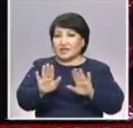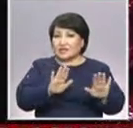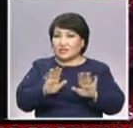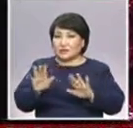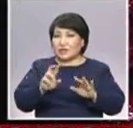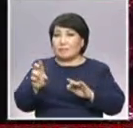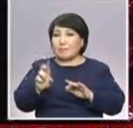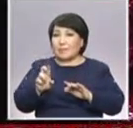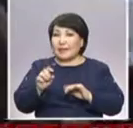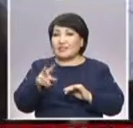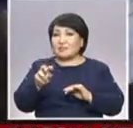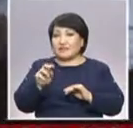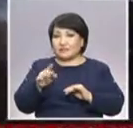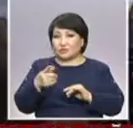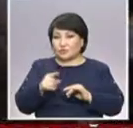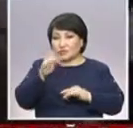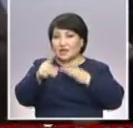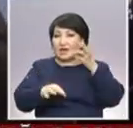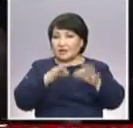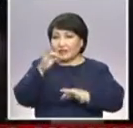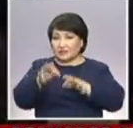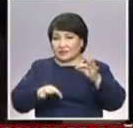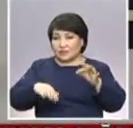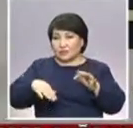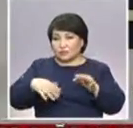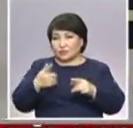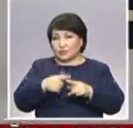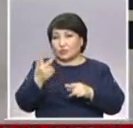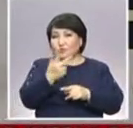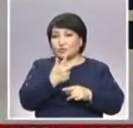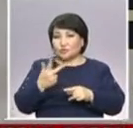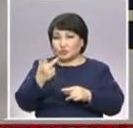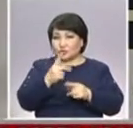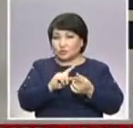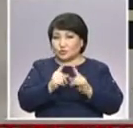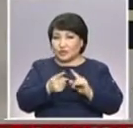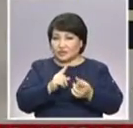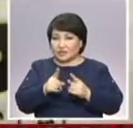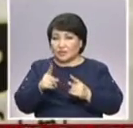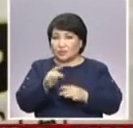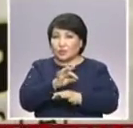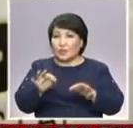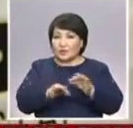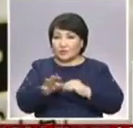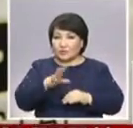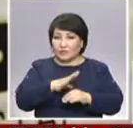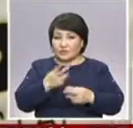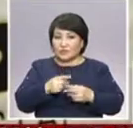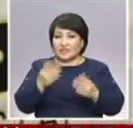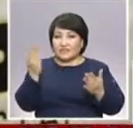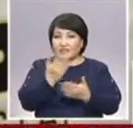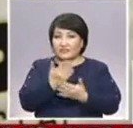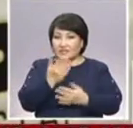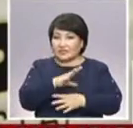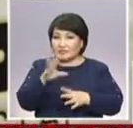бұл «Галактика сақшылары» мен «Кек алушылар» картиналарынан кейінгі үшінші дубляждау жобасы болып отыр. Біздің арманымыз осындай фильмдердің барлығы